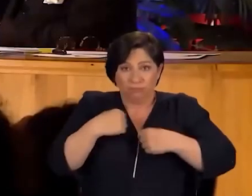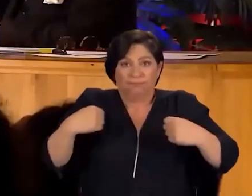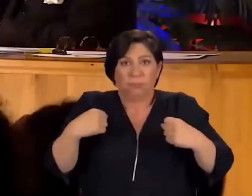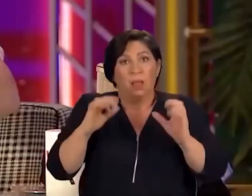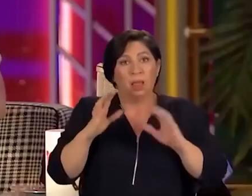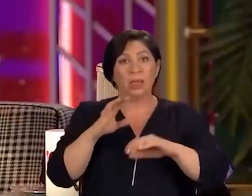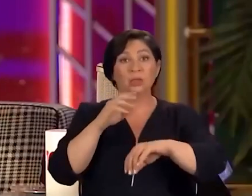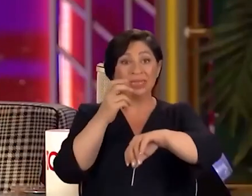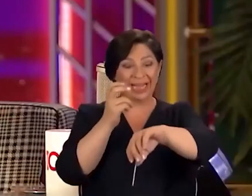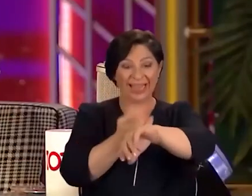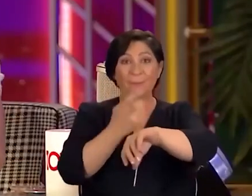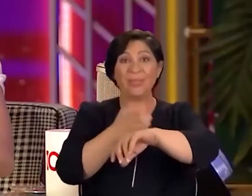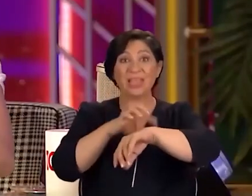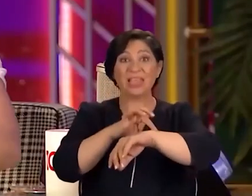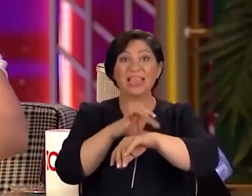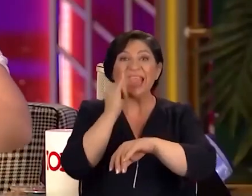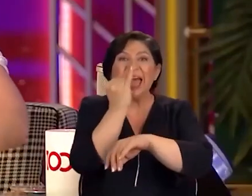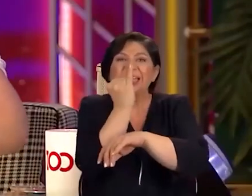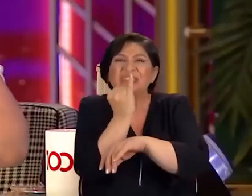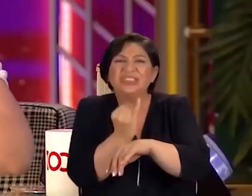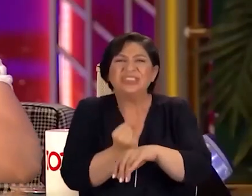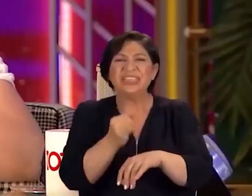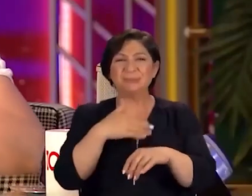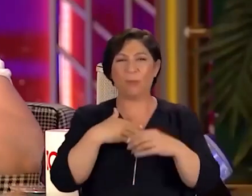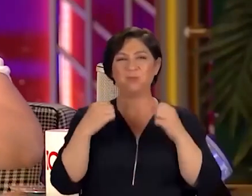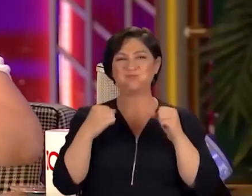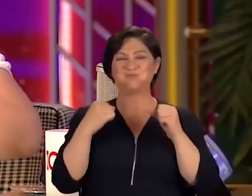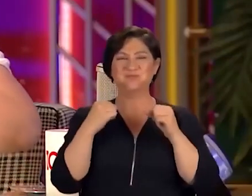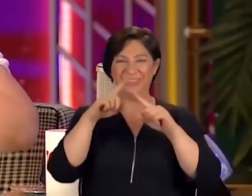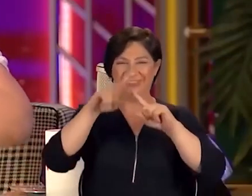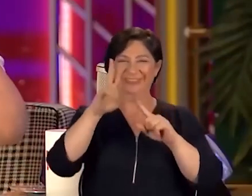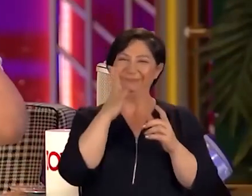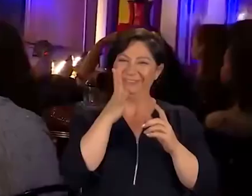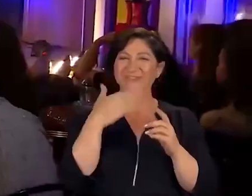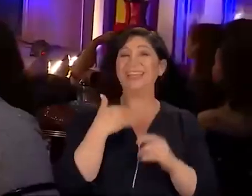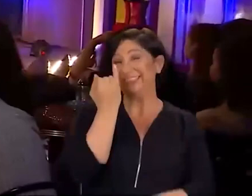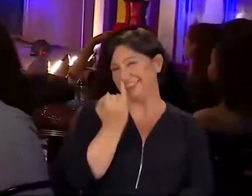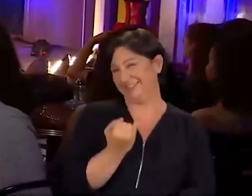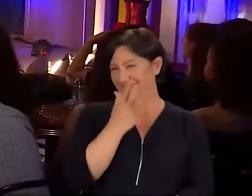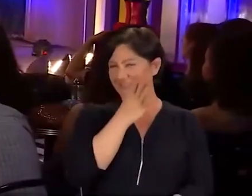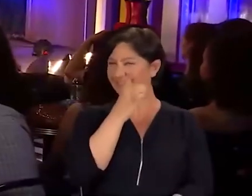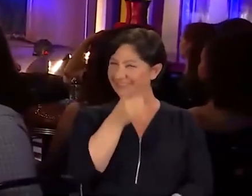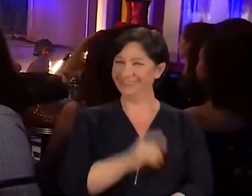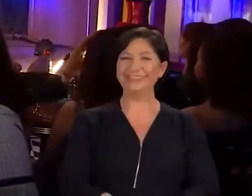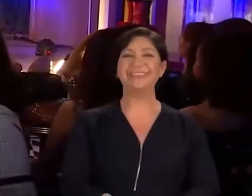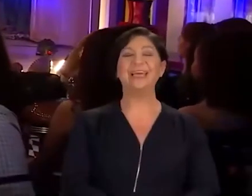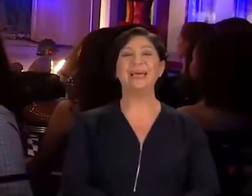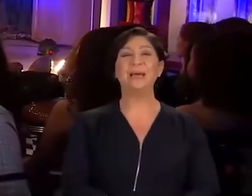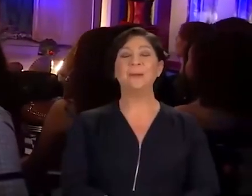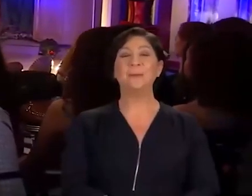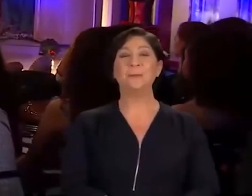Ve şu kemiklerim falan bundan daha inceydi. Biliyorum ekran bizi kilolu çıkarıyor ama daha zayıfım biliyorsunuz siz de gördüğünüz